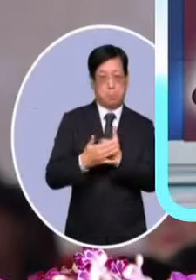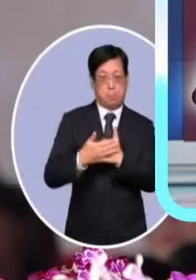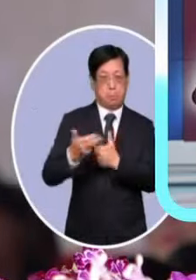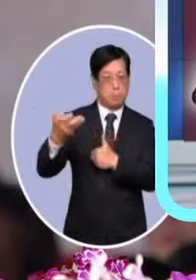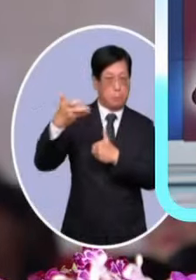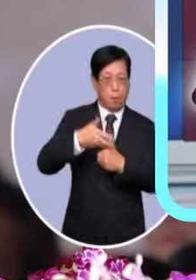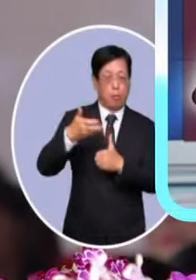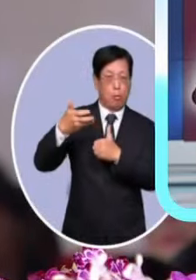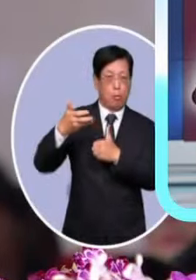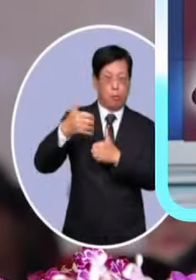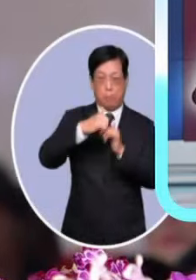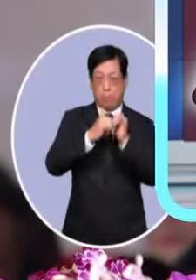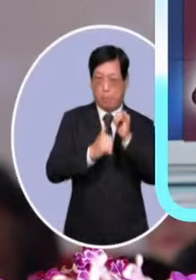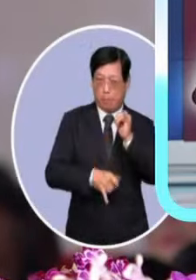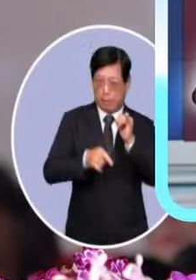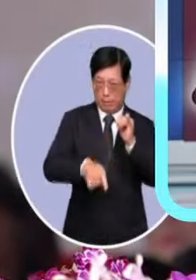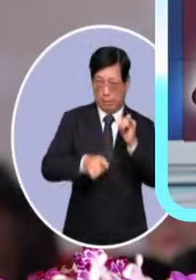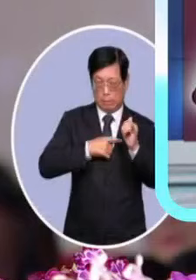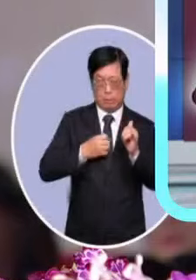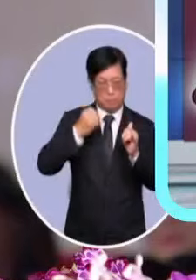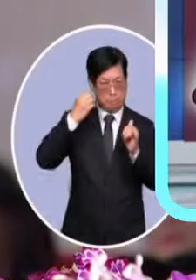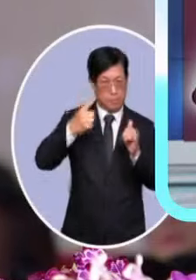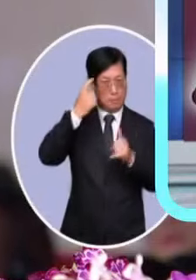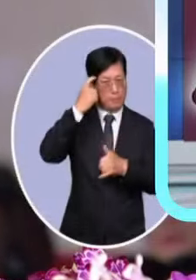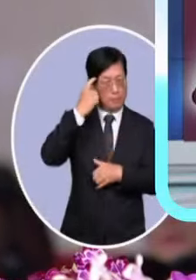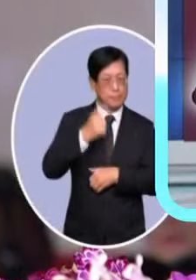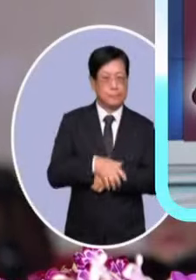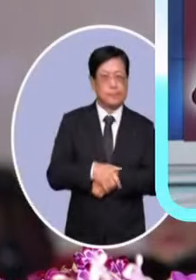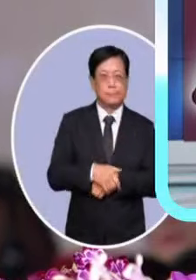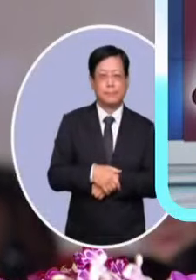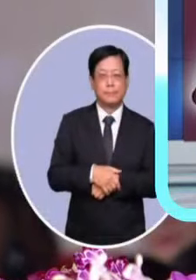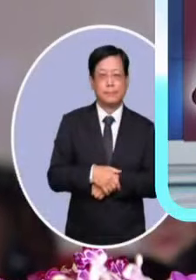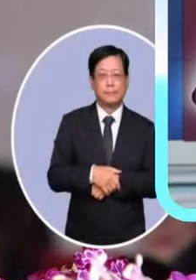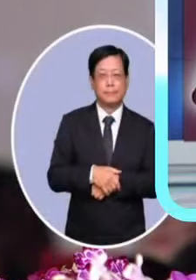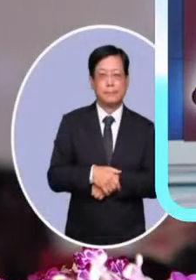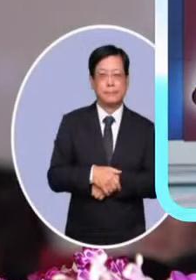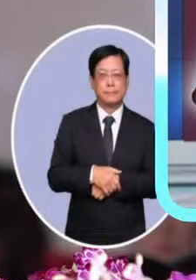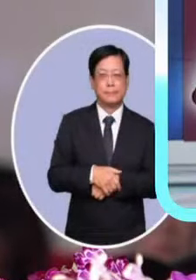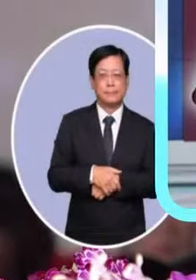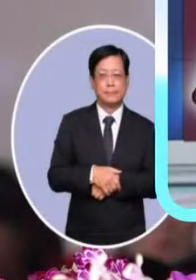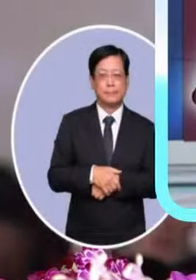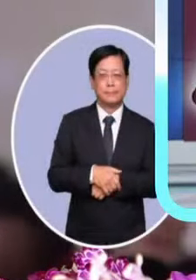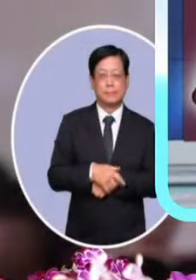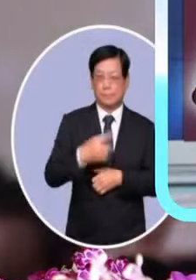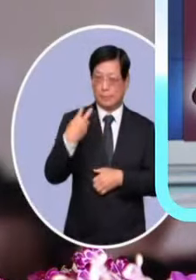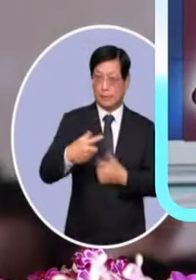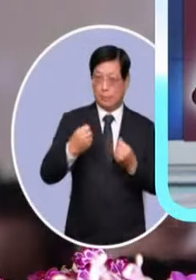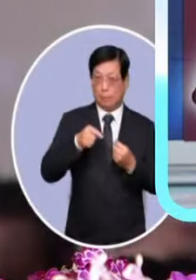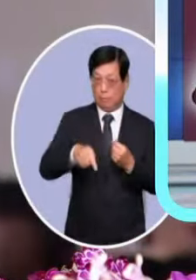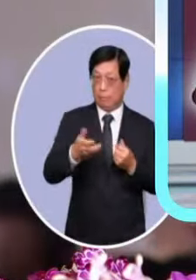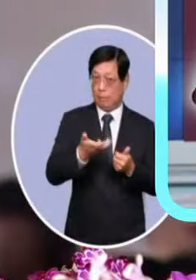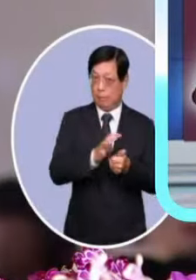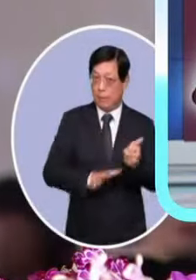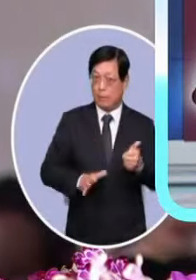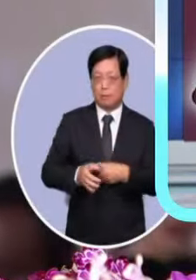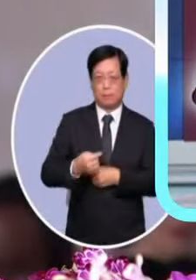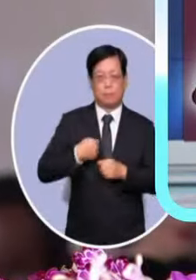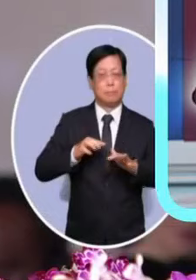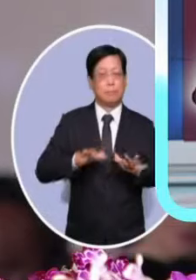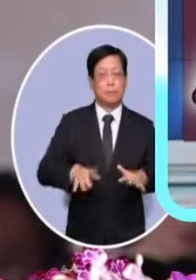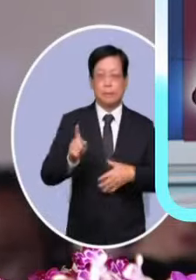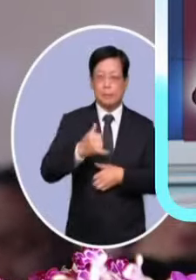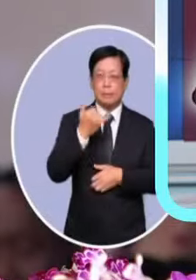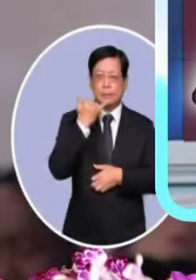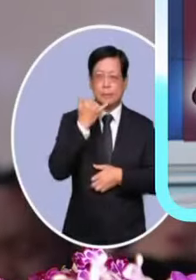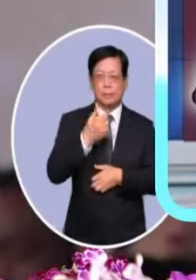我不需要妥协啦，我不需要这个让我自己不舒服啊，哦。那这次为什么不舒服？那五